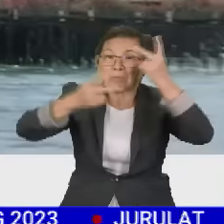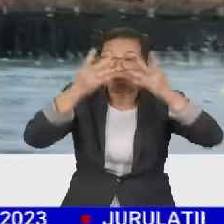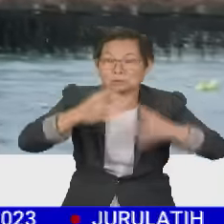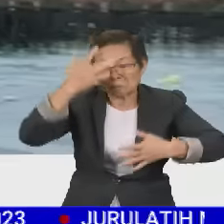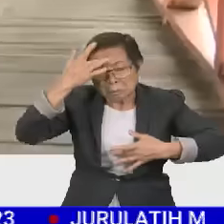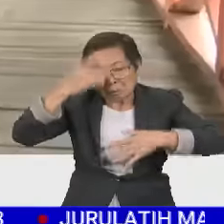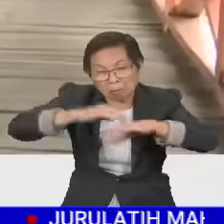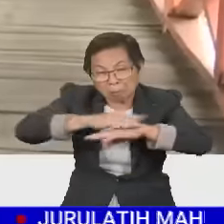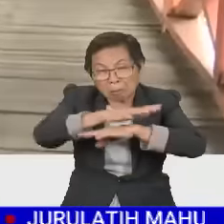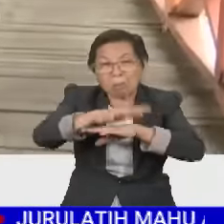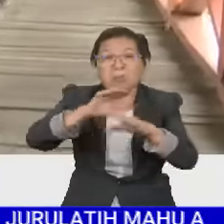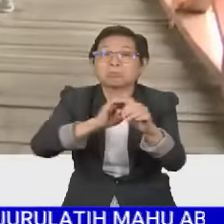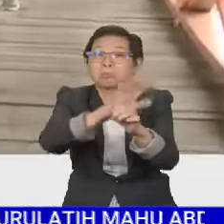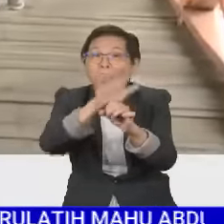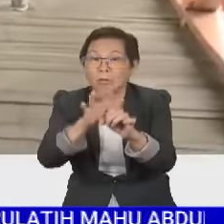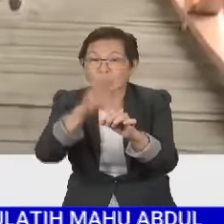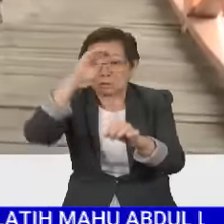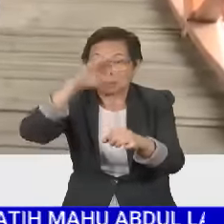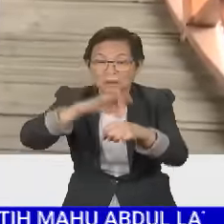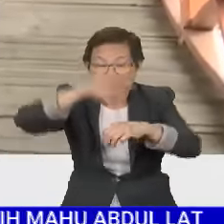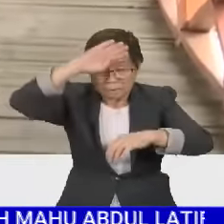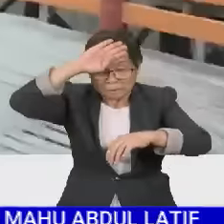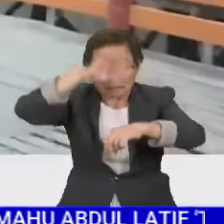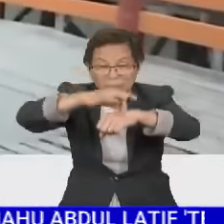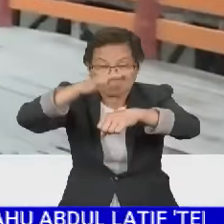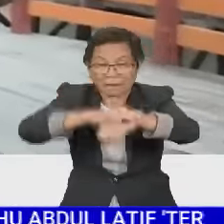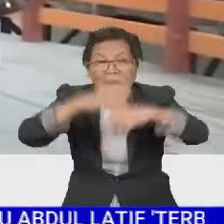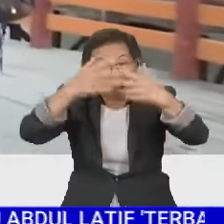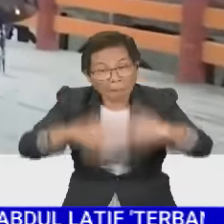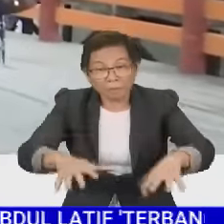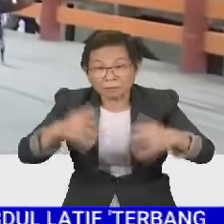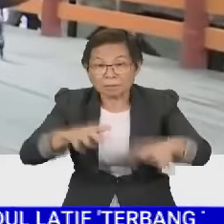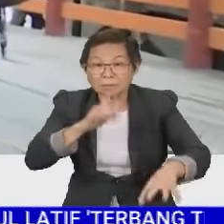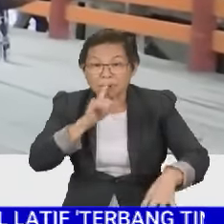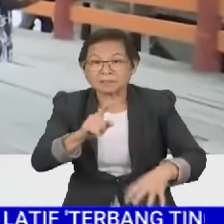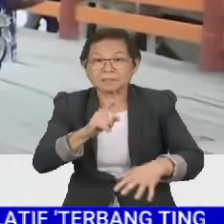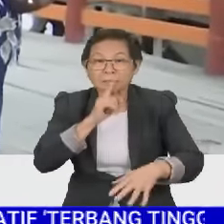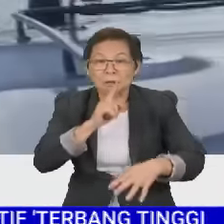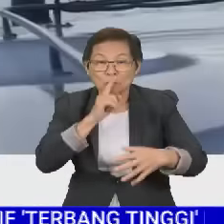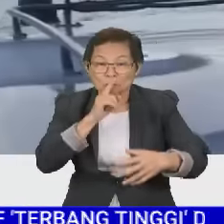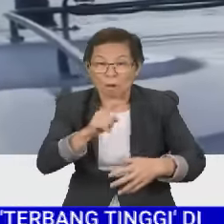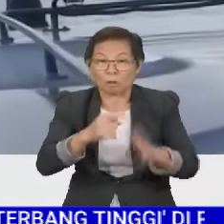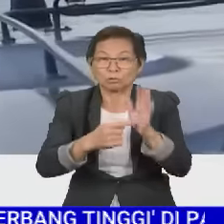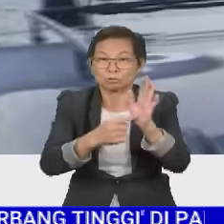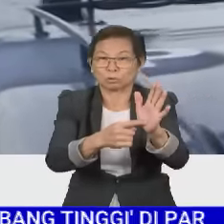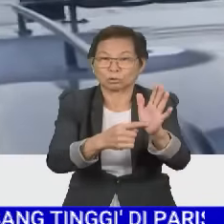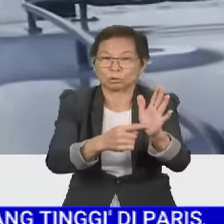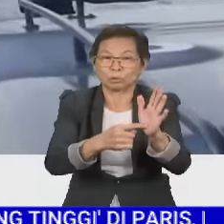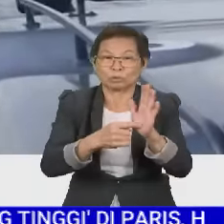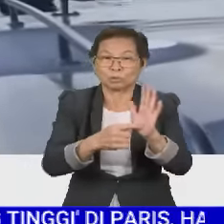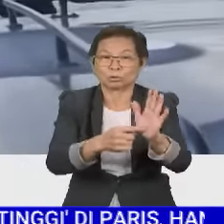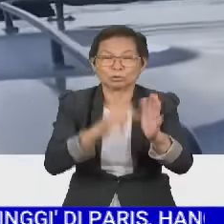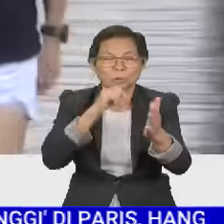dijangkiti demam tinggi ini dan sudah pasti dianya akan menjadi satu pertanda bahwa